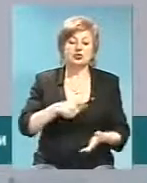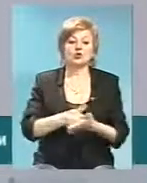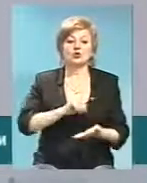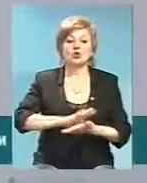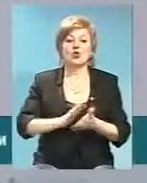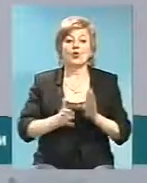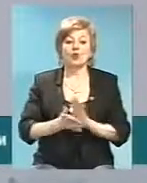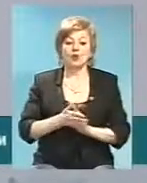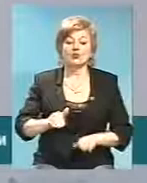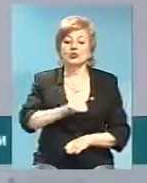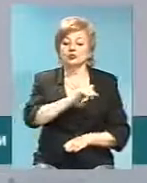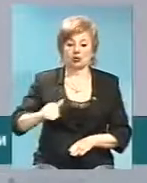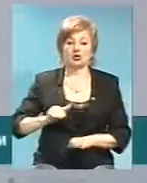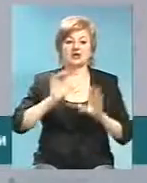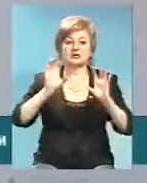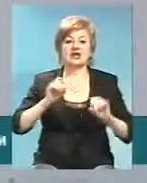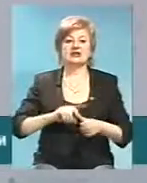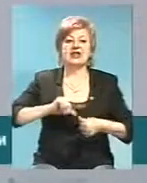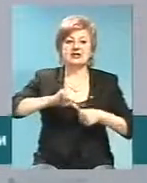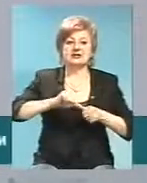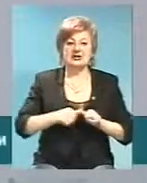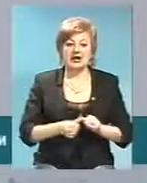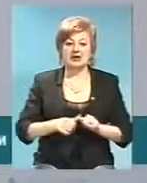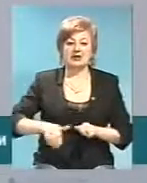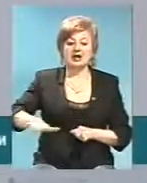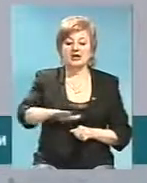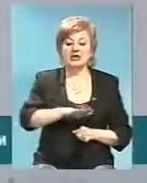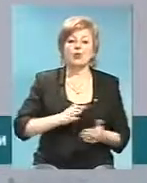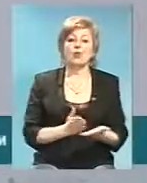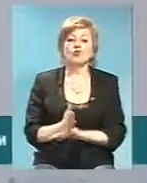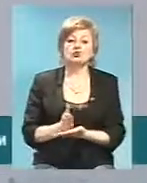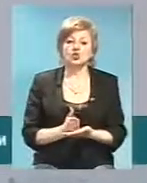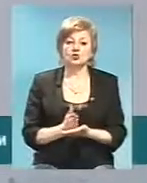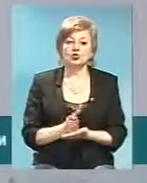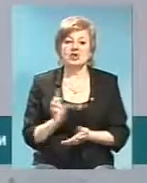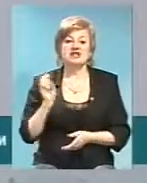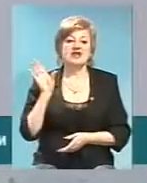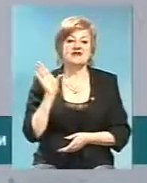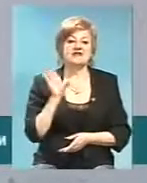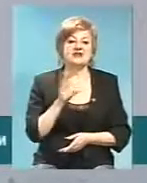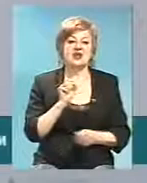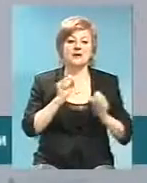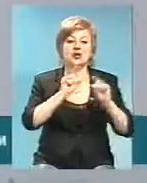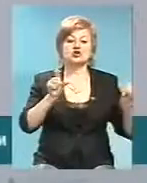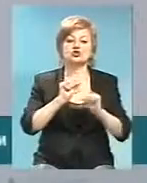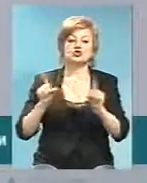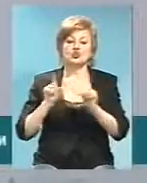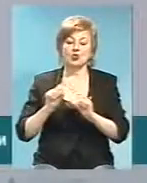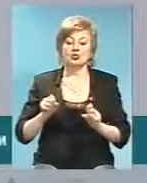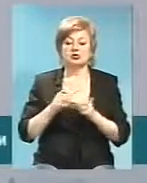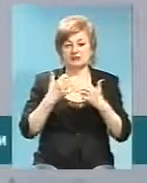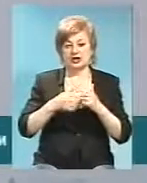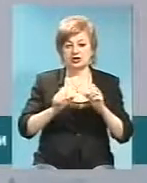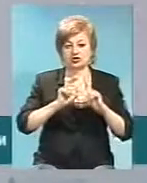рівного старту дітей, це закріпили території обслуговування за всіма закладами загальної середньої